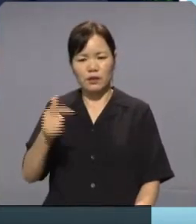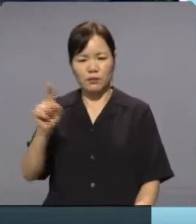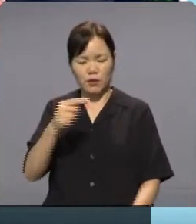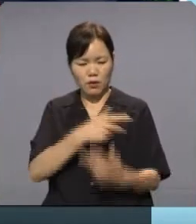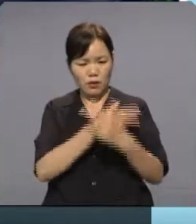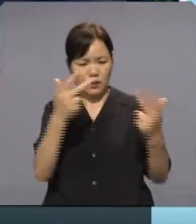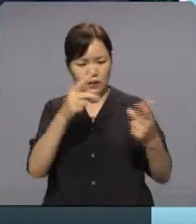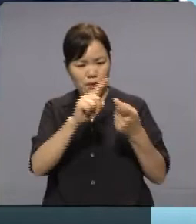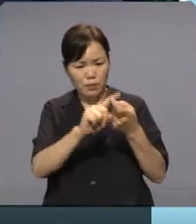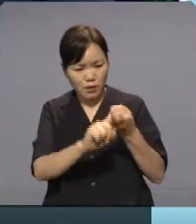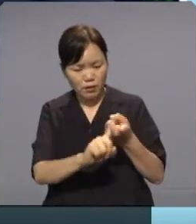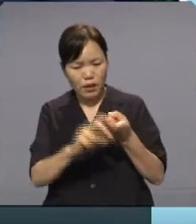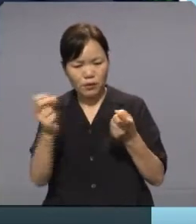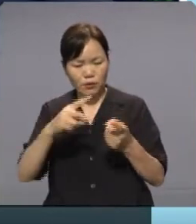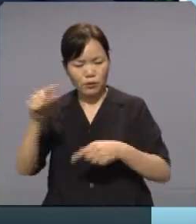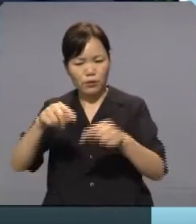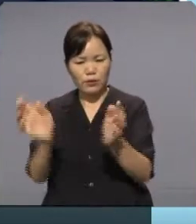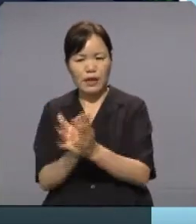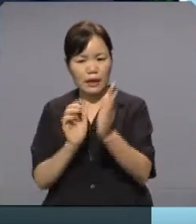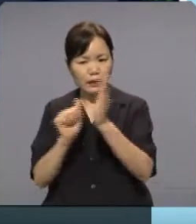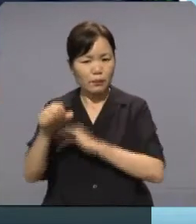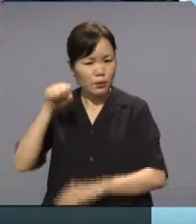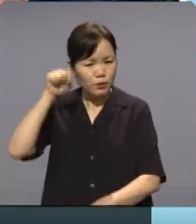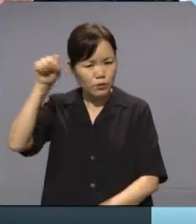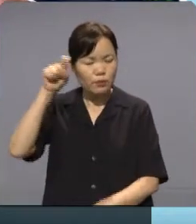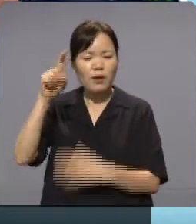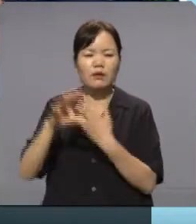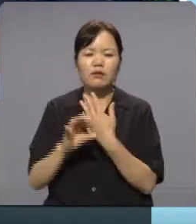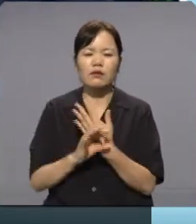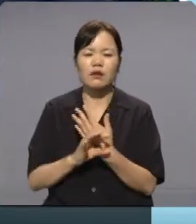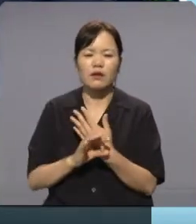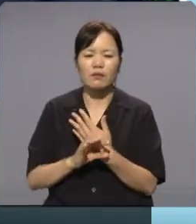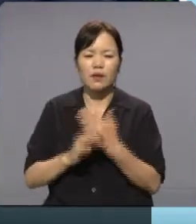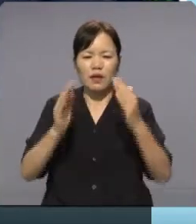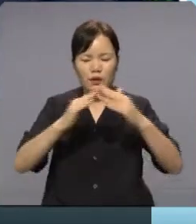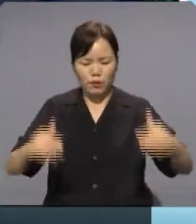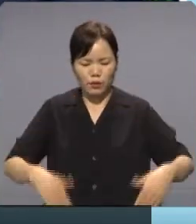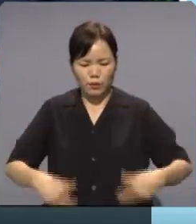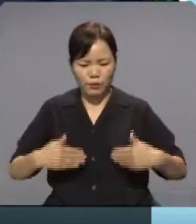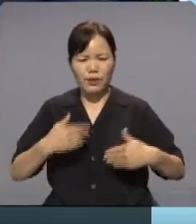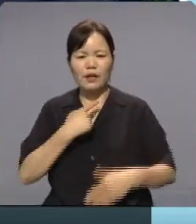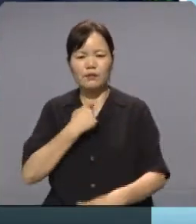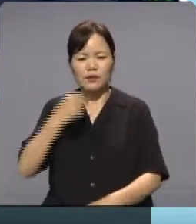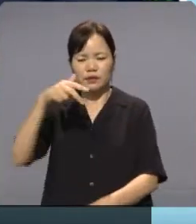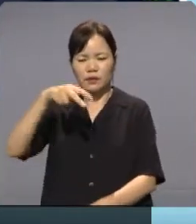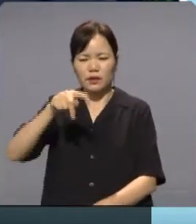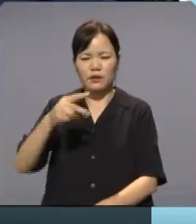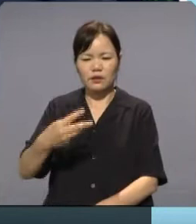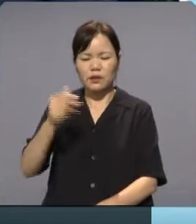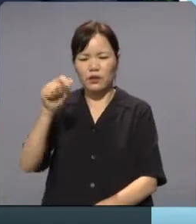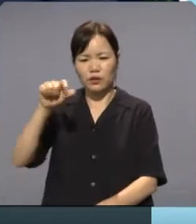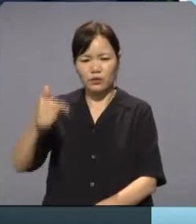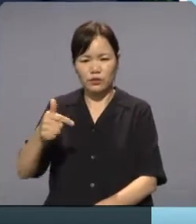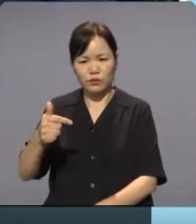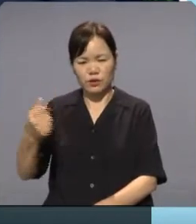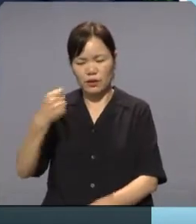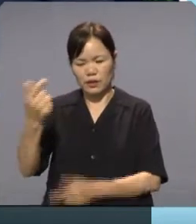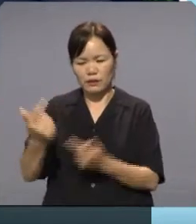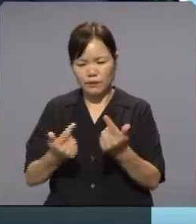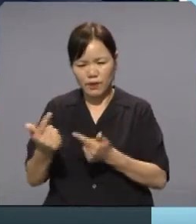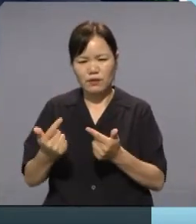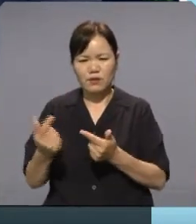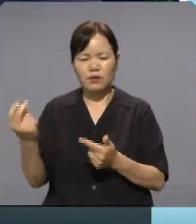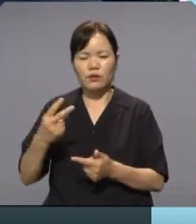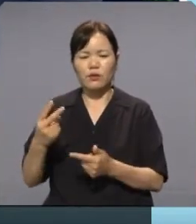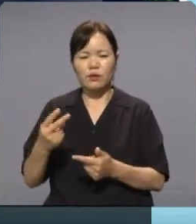이재명계이면서 사실 당대표에 나왔다는 것 자체가 어떻게 보면 호남 출신의 서른 의원을 좀 견제하고 친문 성향이 강한